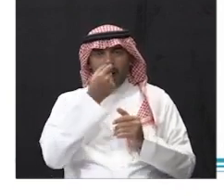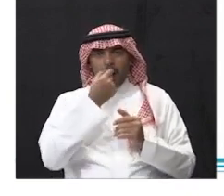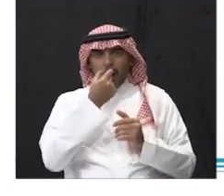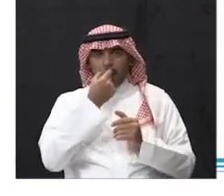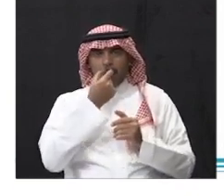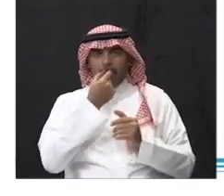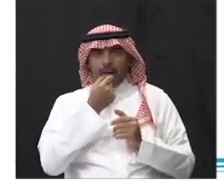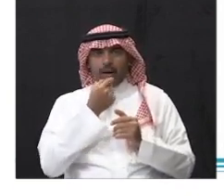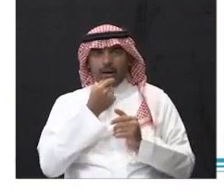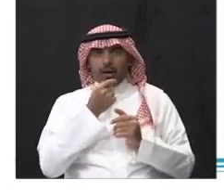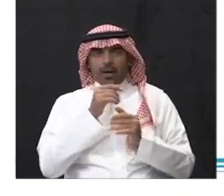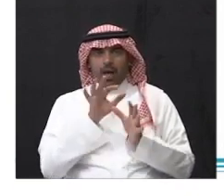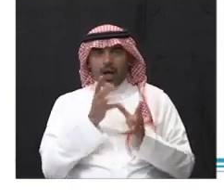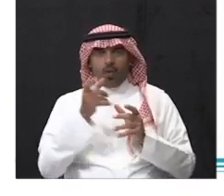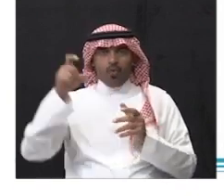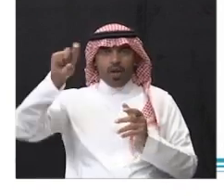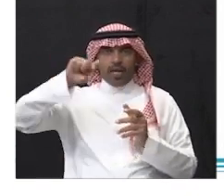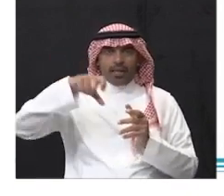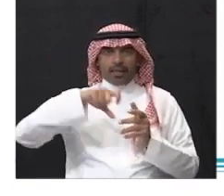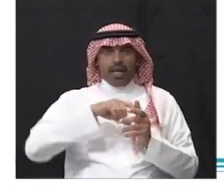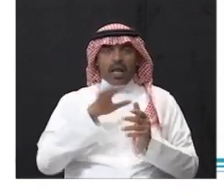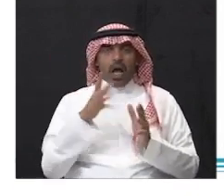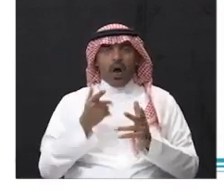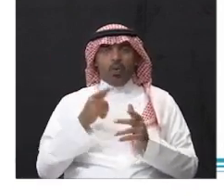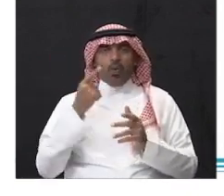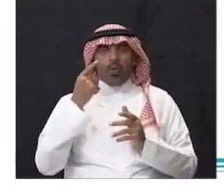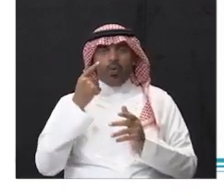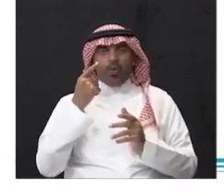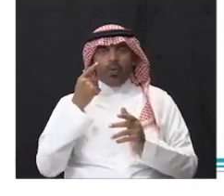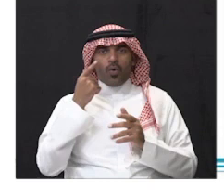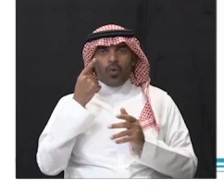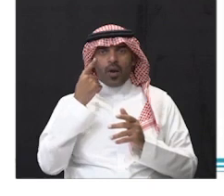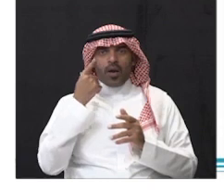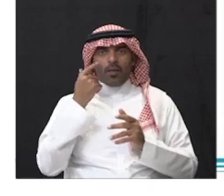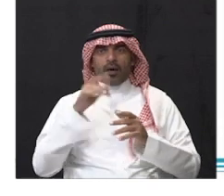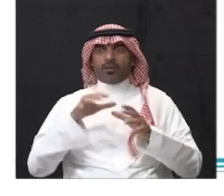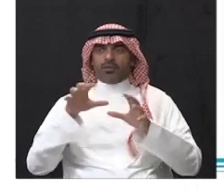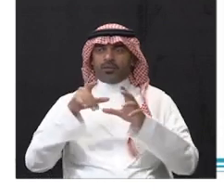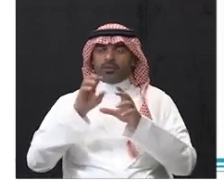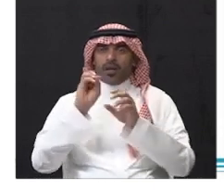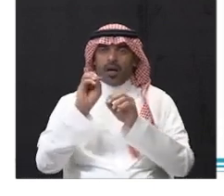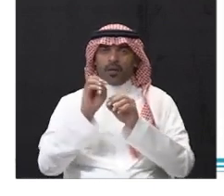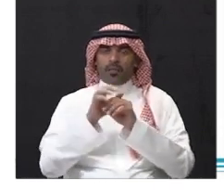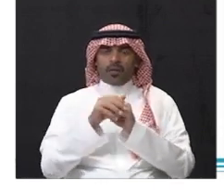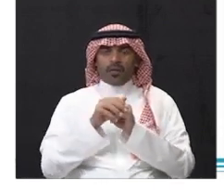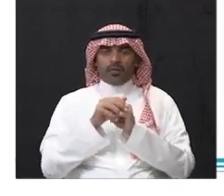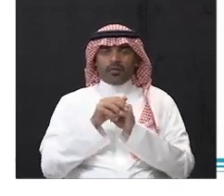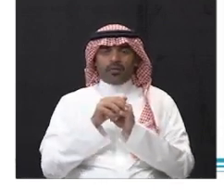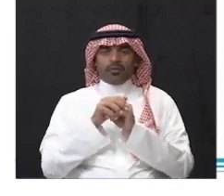أو الإيطالي أو الياباني تحت وصاية دولة